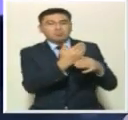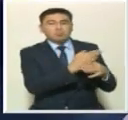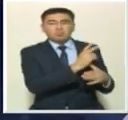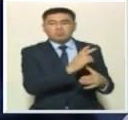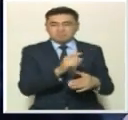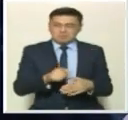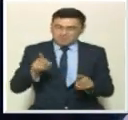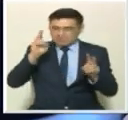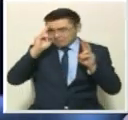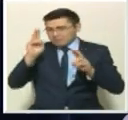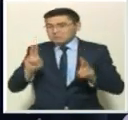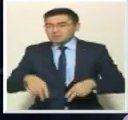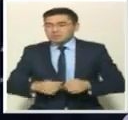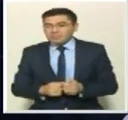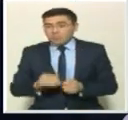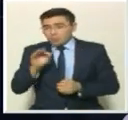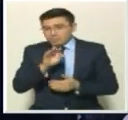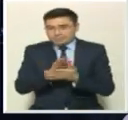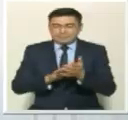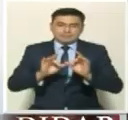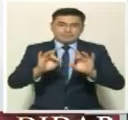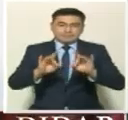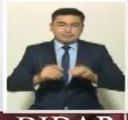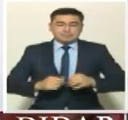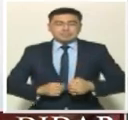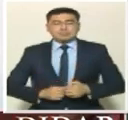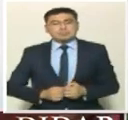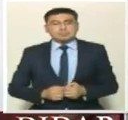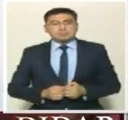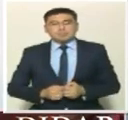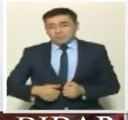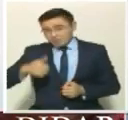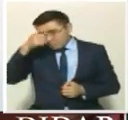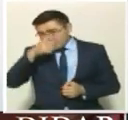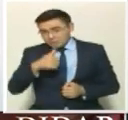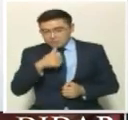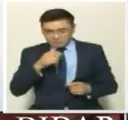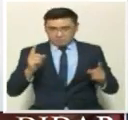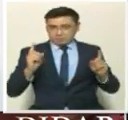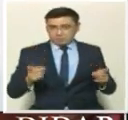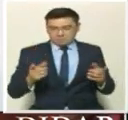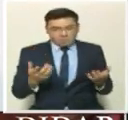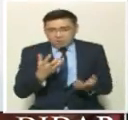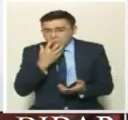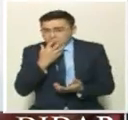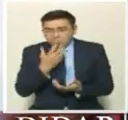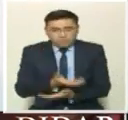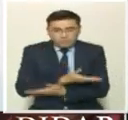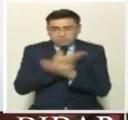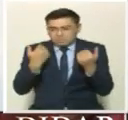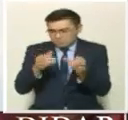ал. Мәселені тілшіміз Гүлайна Мерген анықтап қайтты. Бір ай болды, жылу жоқ, бізге қашан қосып